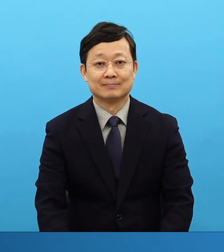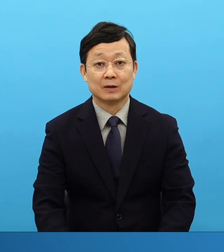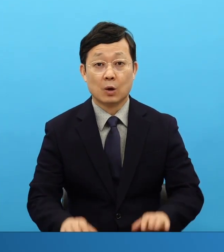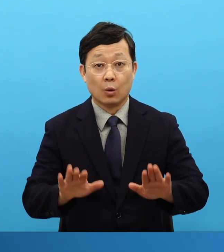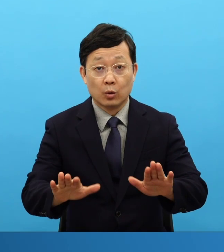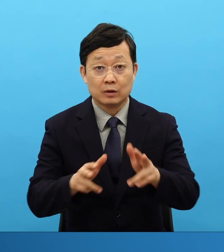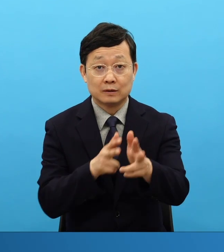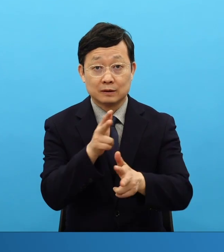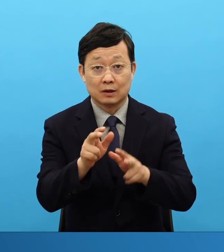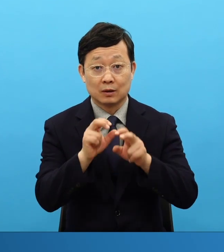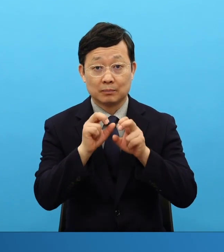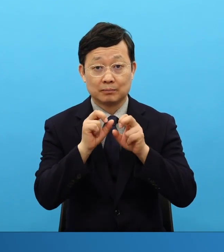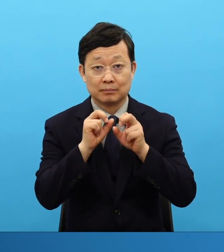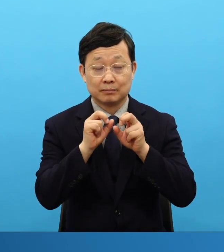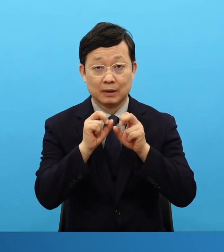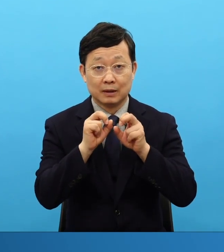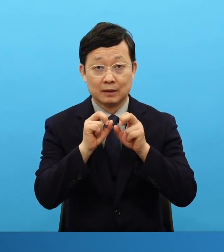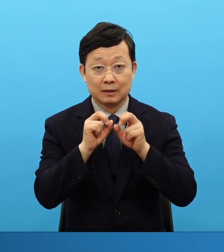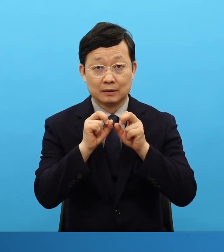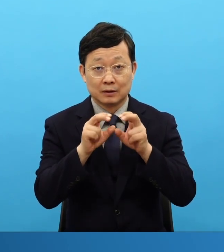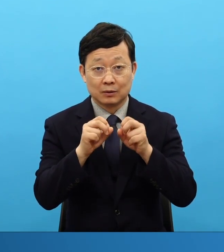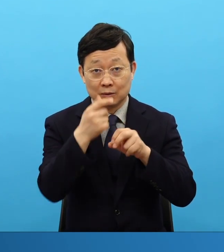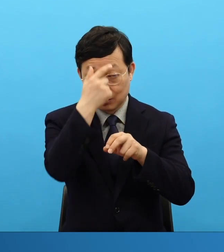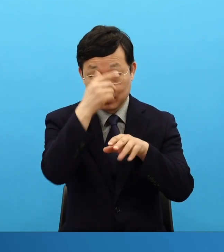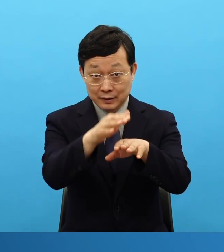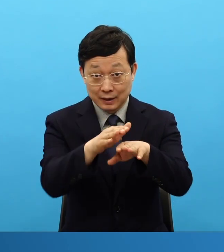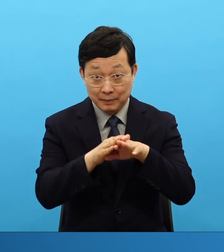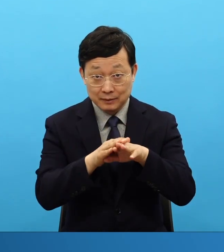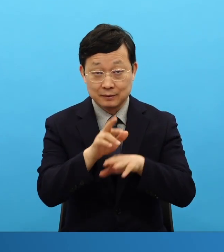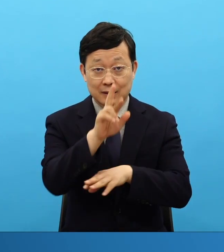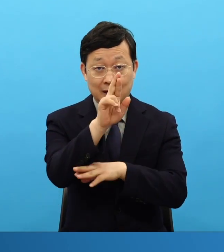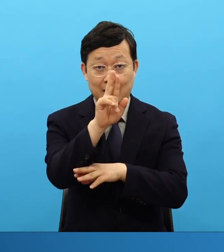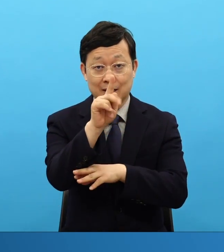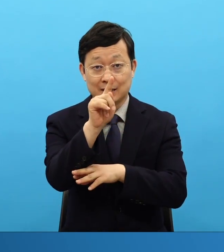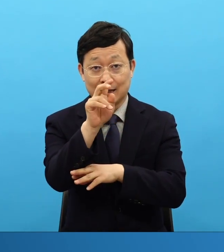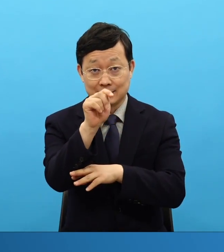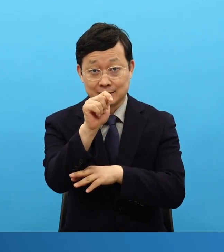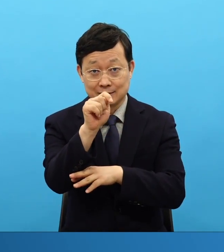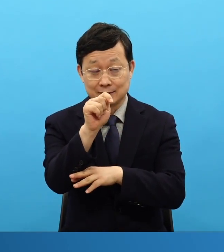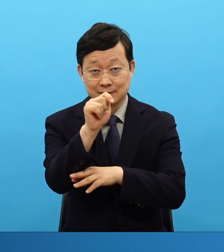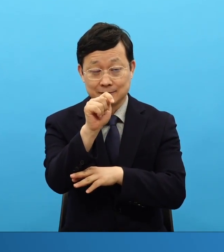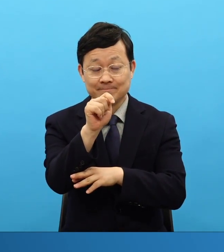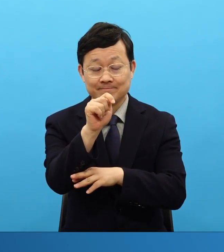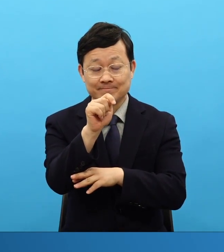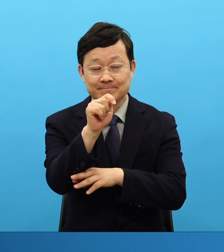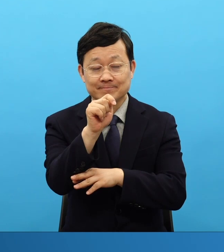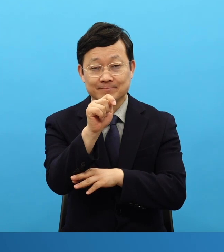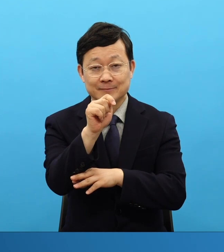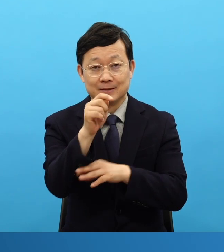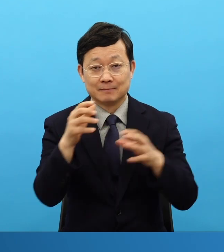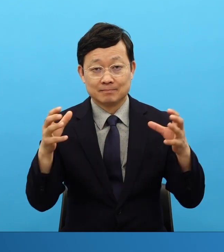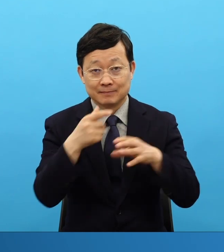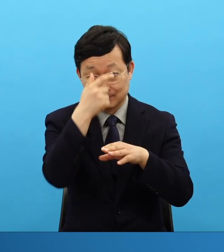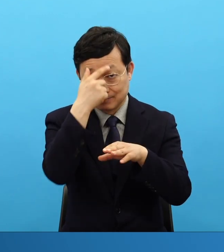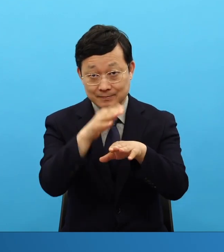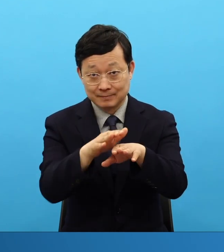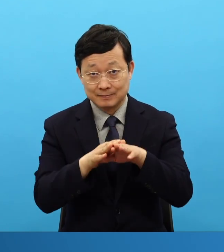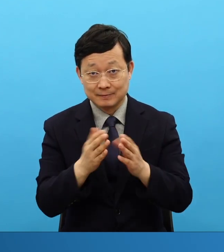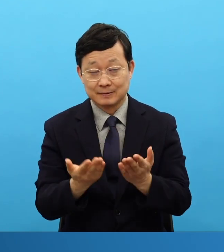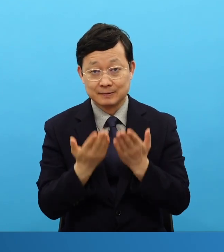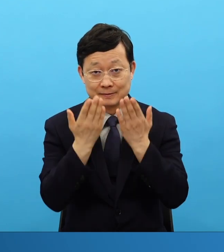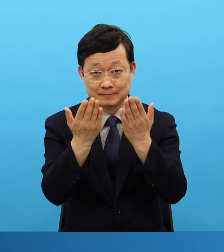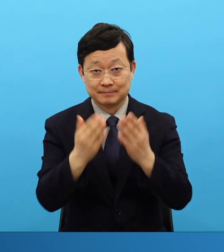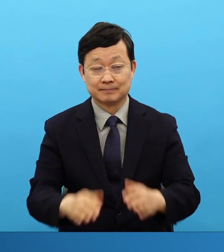오늘 산업 예배는 RTS 주관으로 드려집니다. 오늘 산교 메시지는 RTS 예배로서 사사げられます. 산업사회를